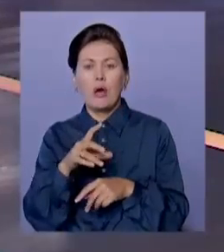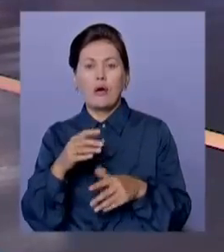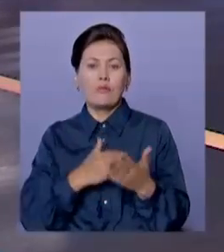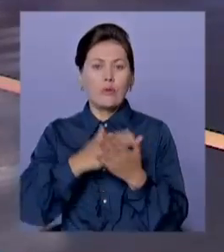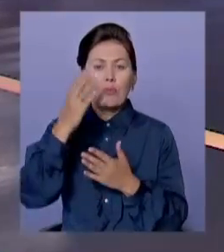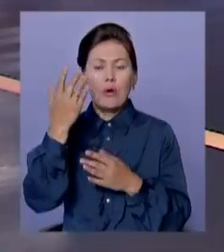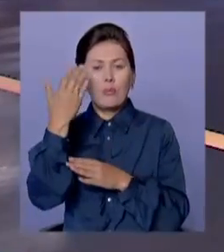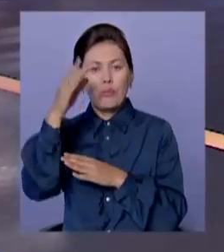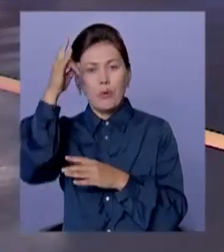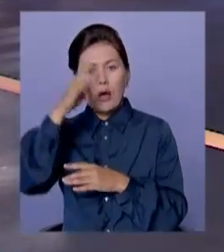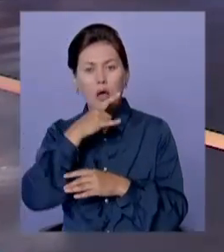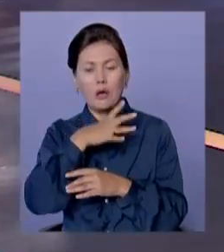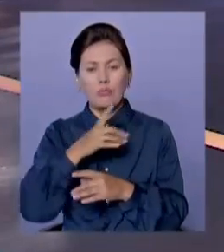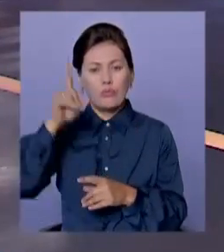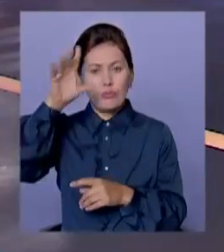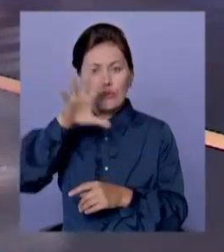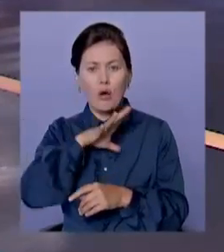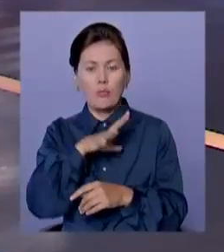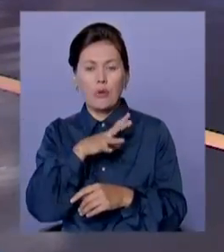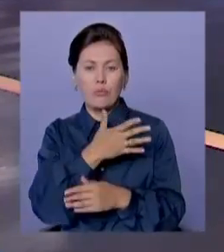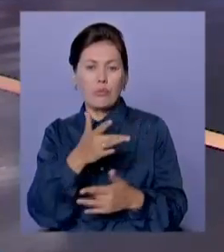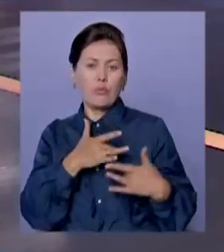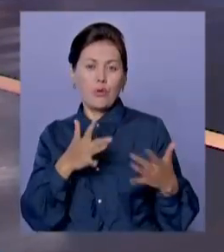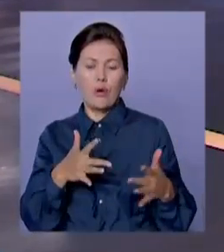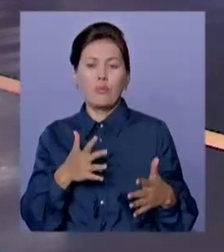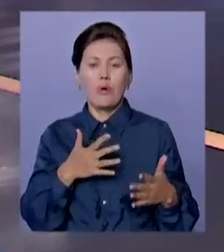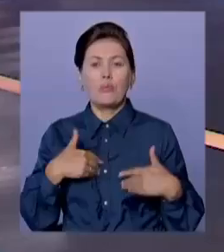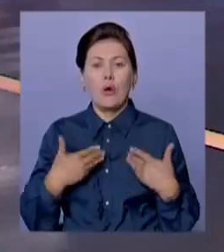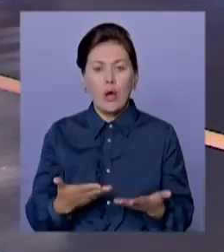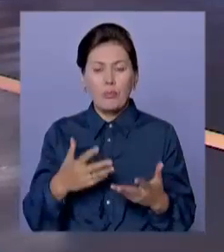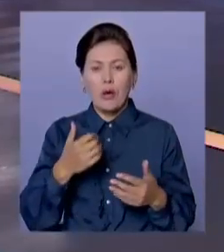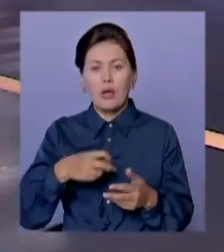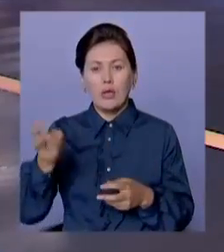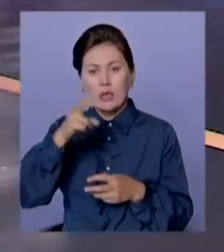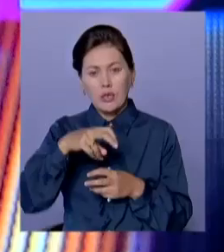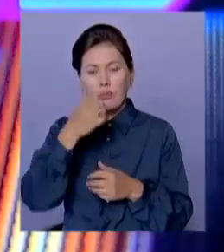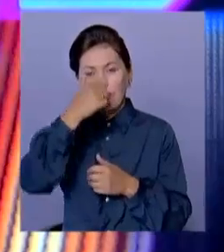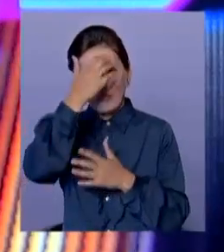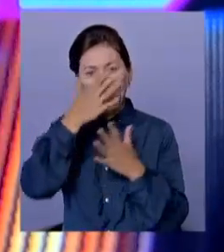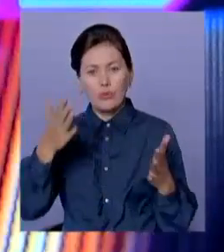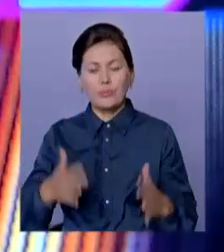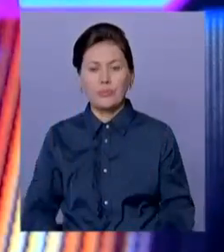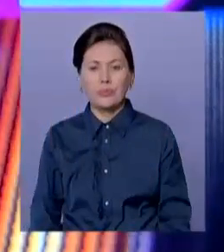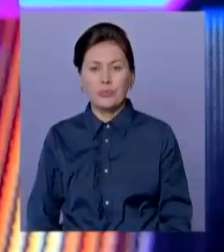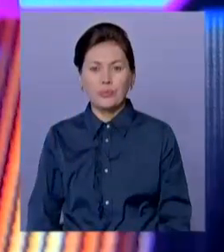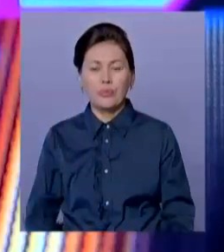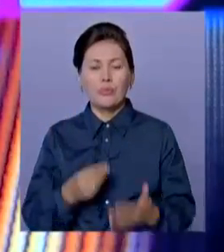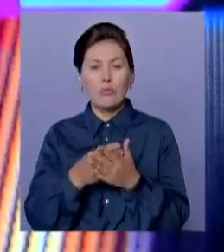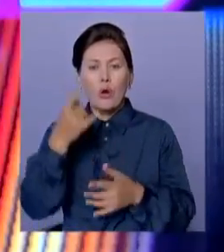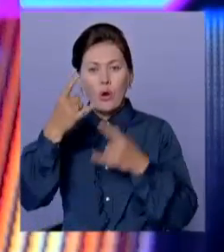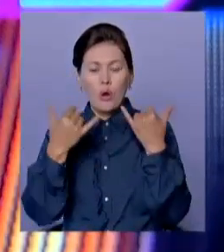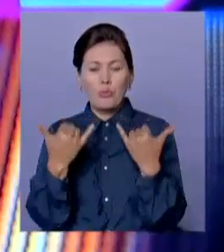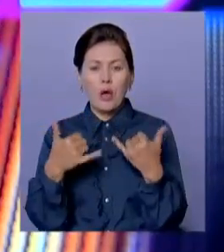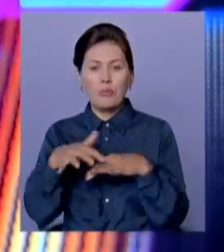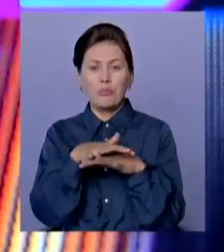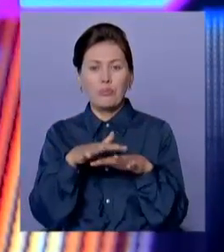бағындырып, қазақтың туын көкке көтере берулеріңізге шын жүрегіммен тілектеспін. Келгендеріңізге көптен көп рахмет. Құрметті көрермен, бүгін